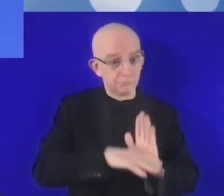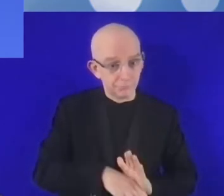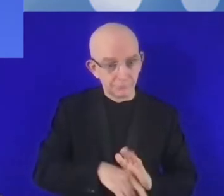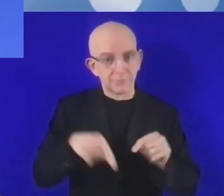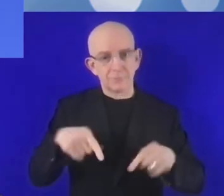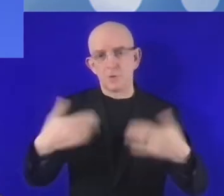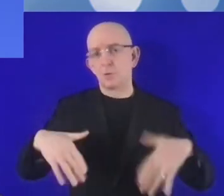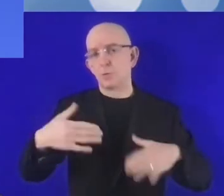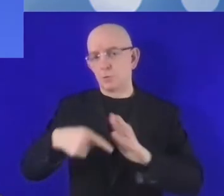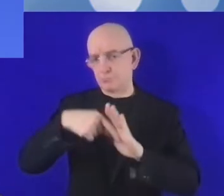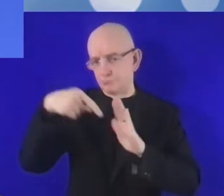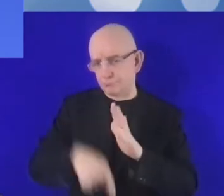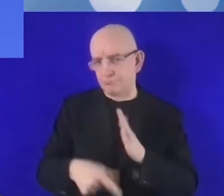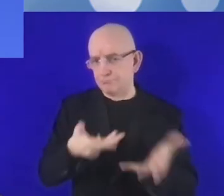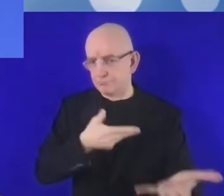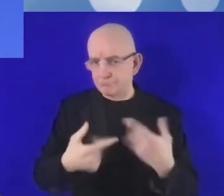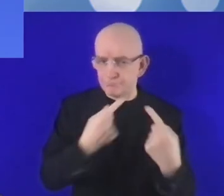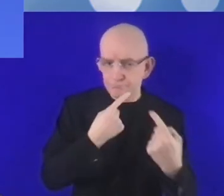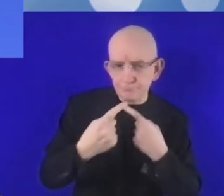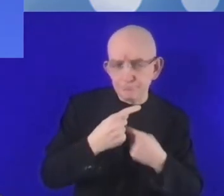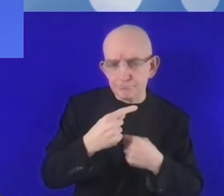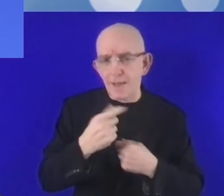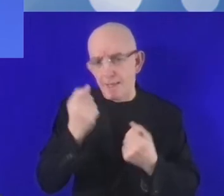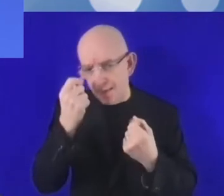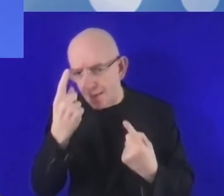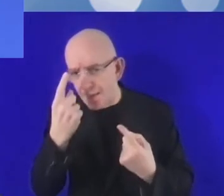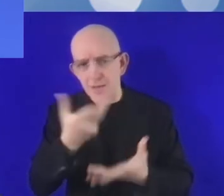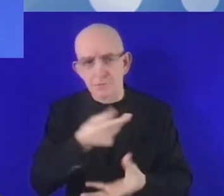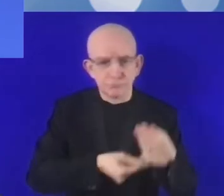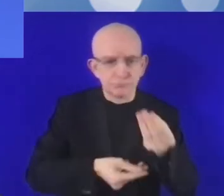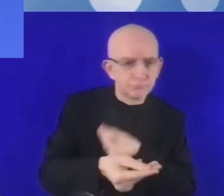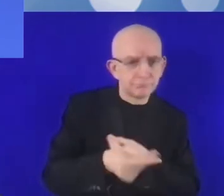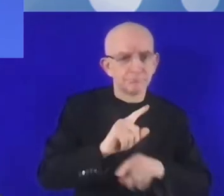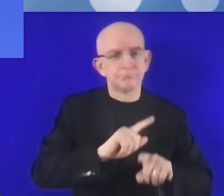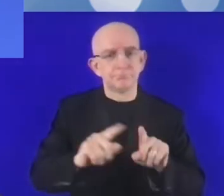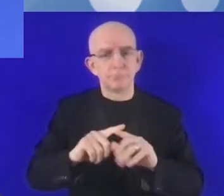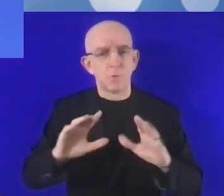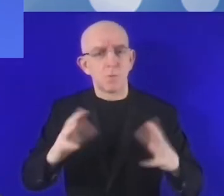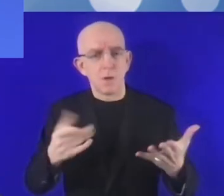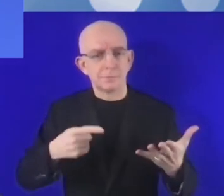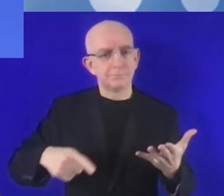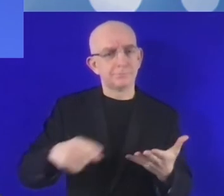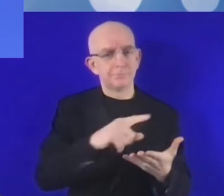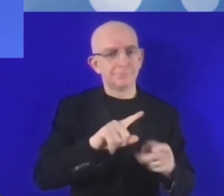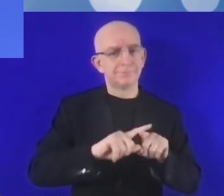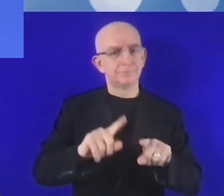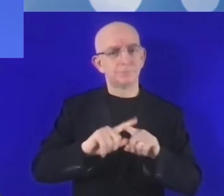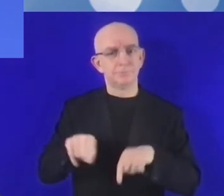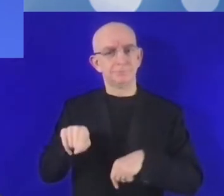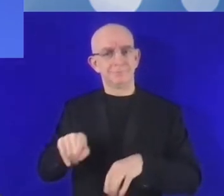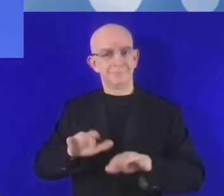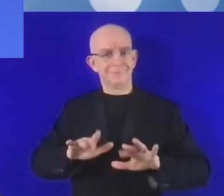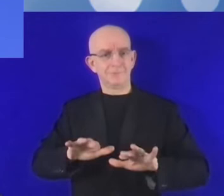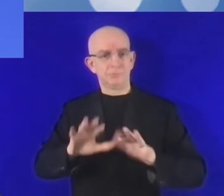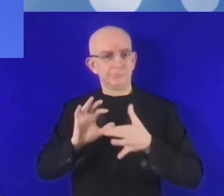coopération, ainsi que d'autres que les cadres juridiques qui apparaissent. Je crois profondément que les débats seront